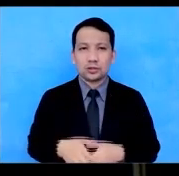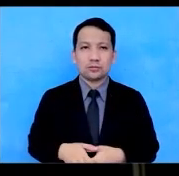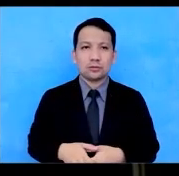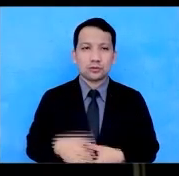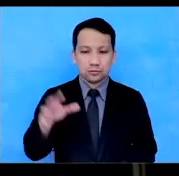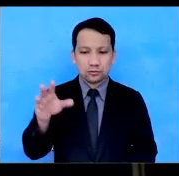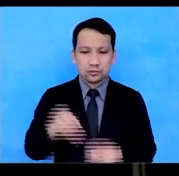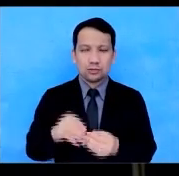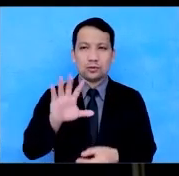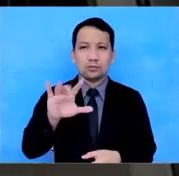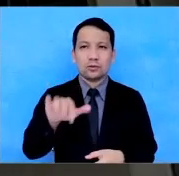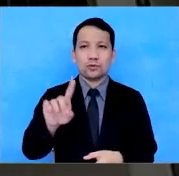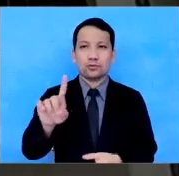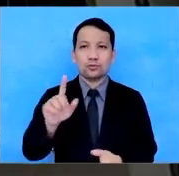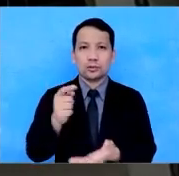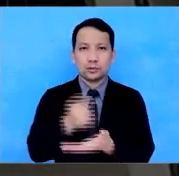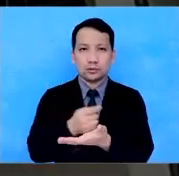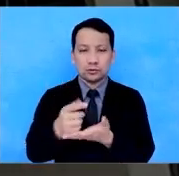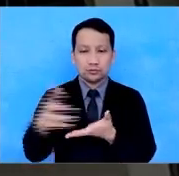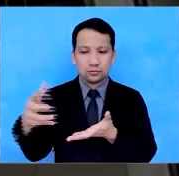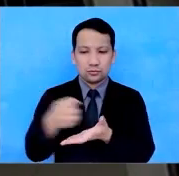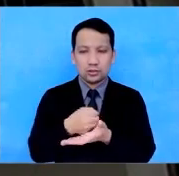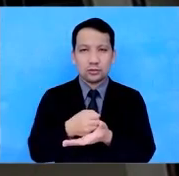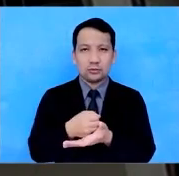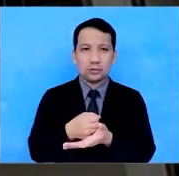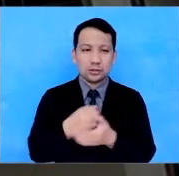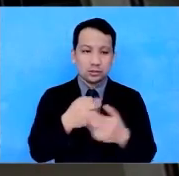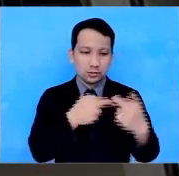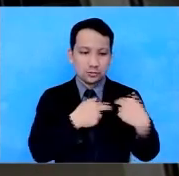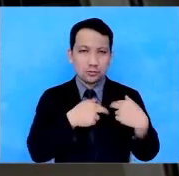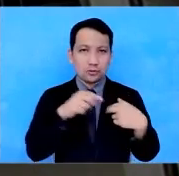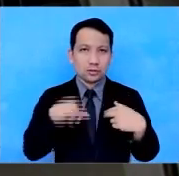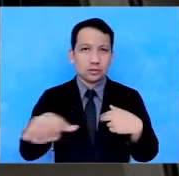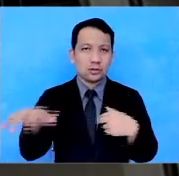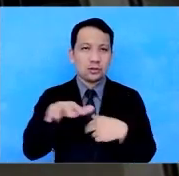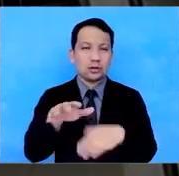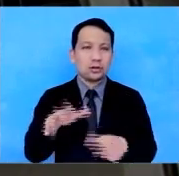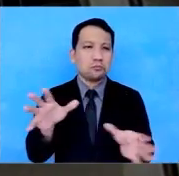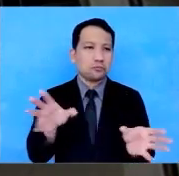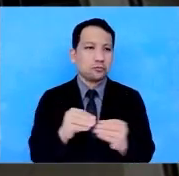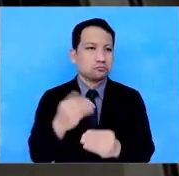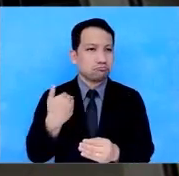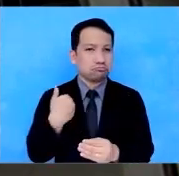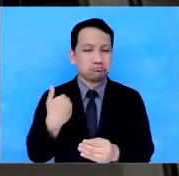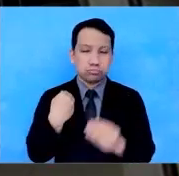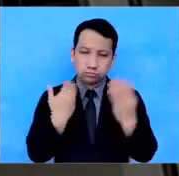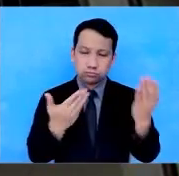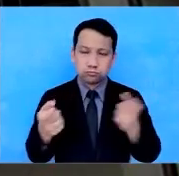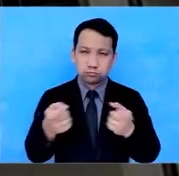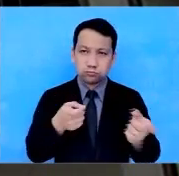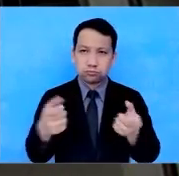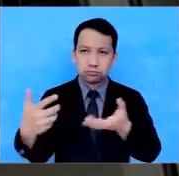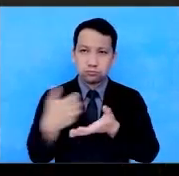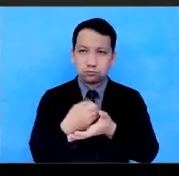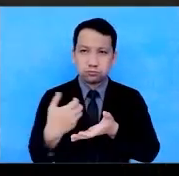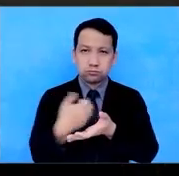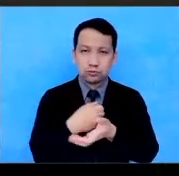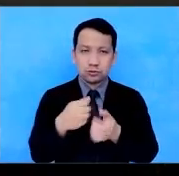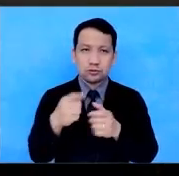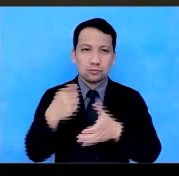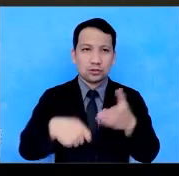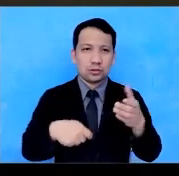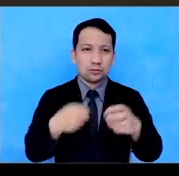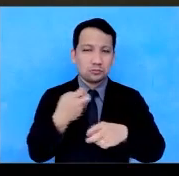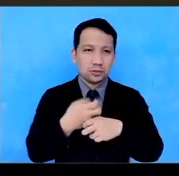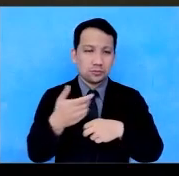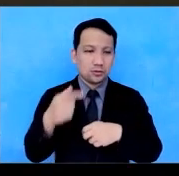sa 5.1 billion pesos ang tax liabilities ng mga ito. Kung hindi raw dahil sa maayos na koleksyon ng buwis, mahihirapan